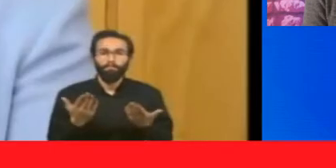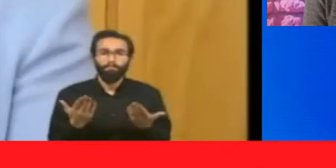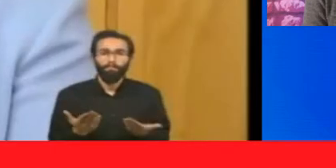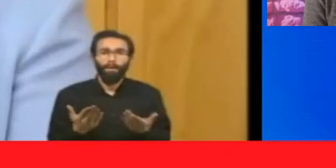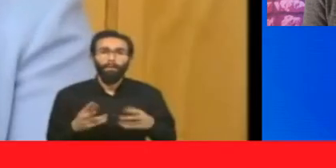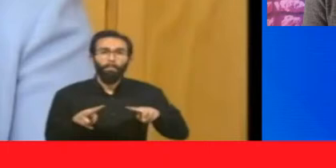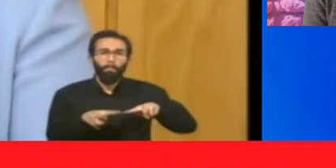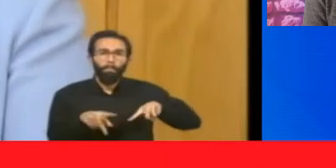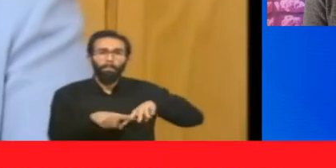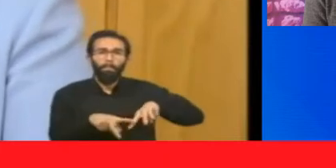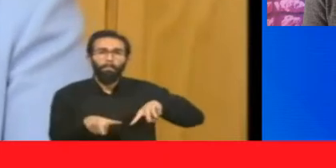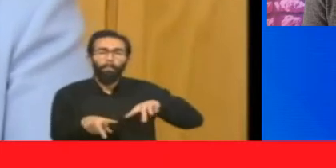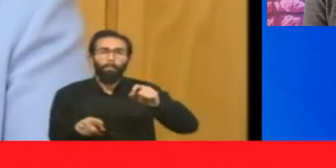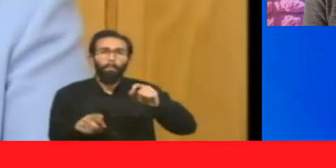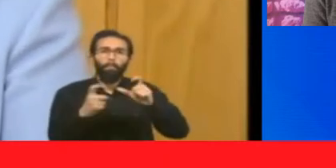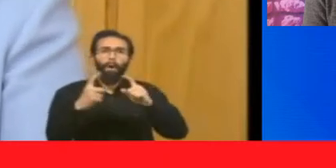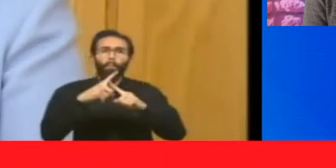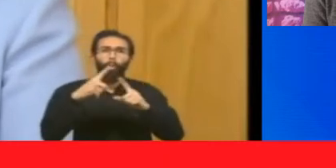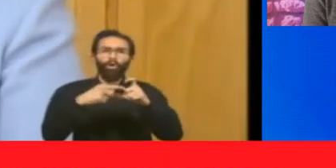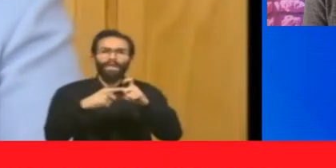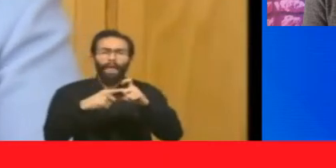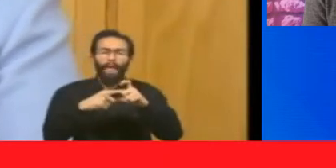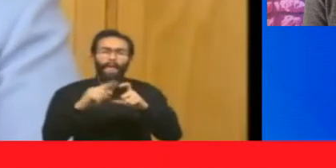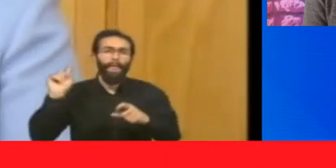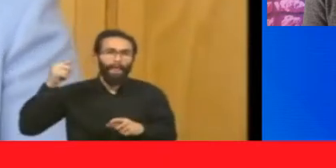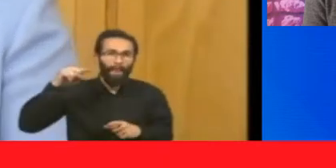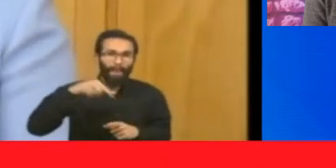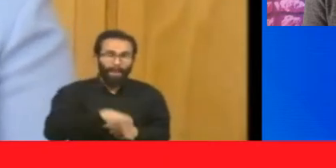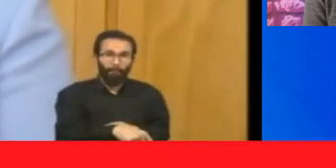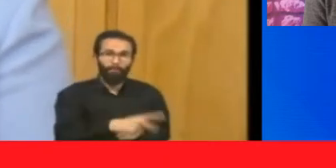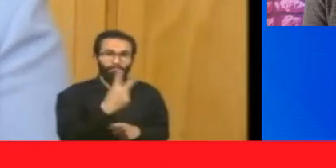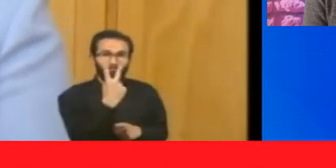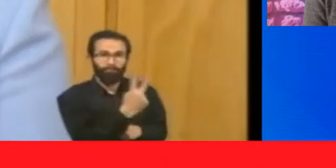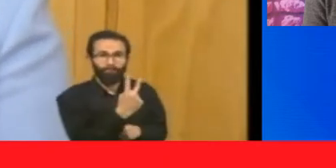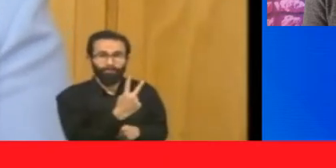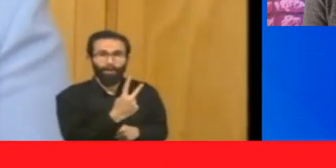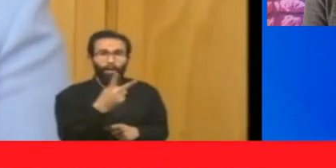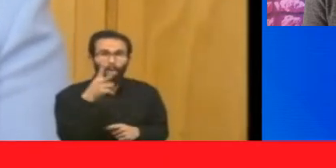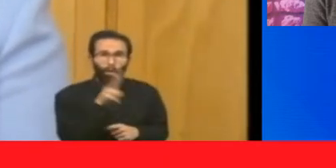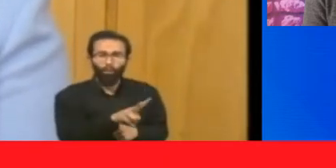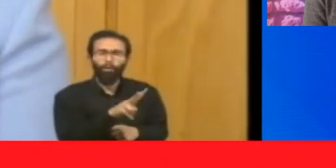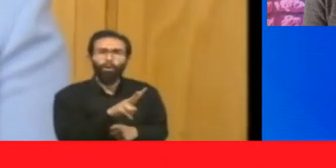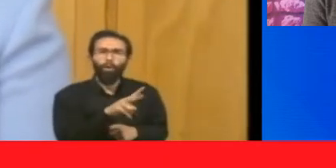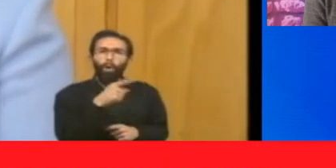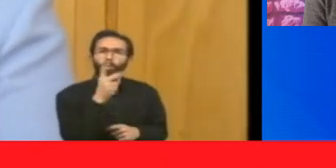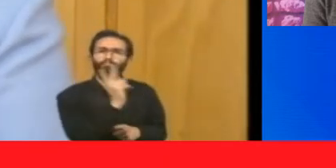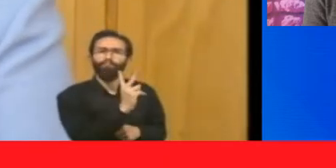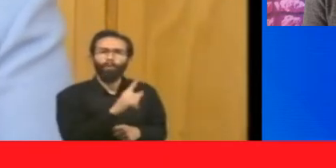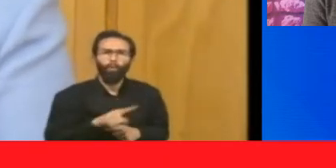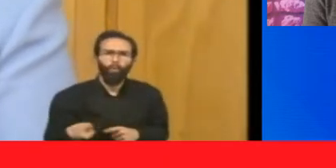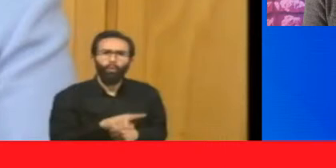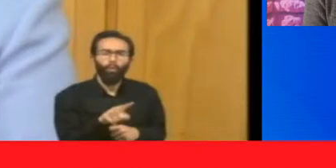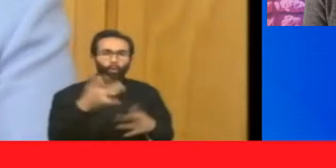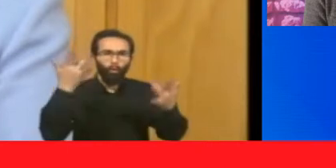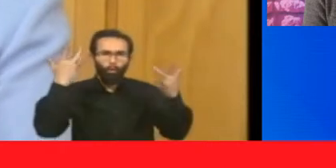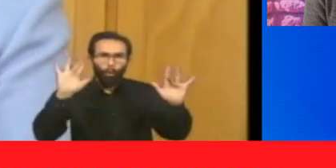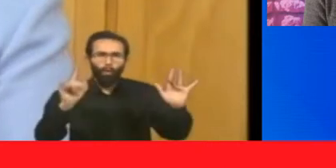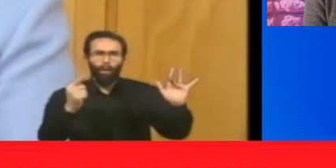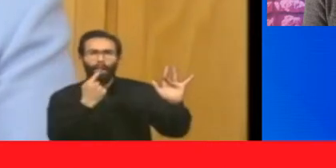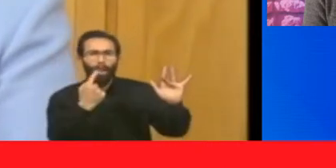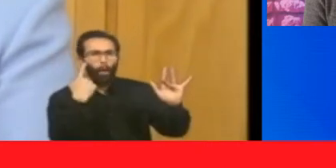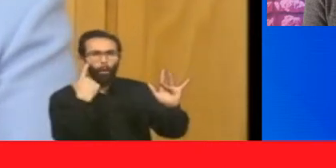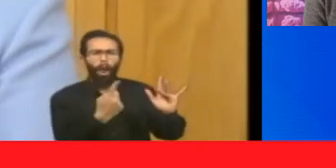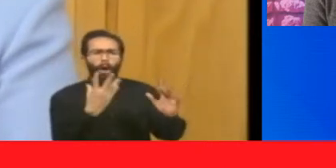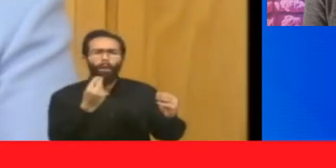Mamoste Yıldırım Kürt kültürüne ve diline büyük emekler verdi ve adanmış bir